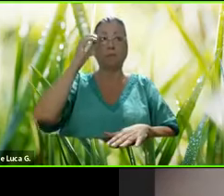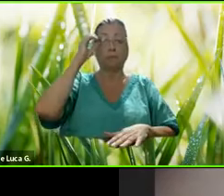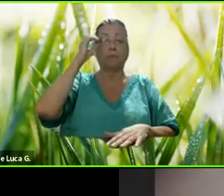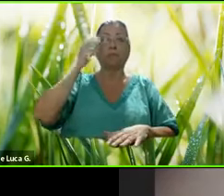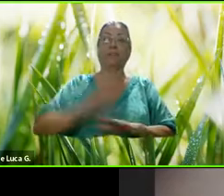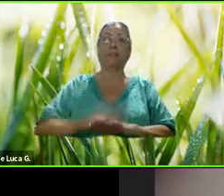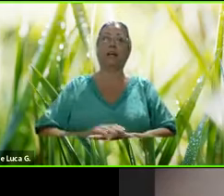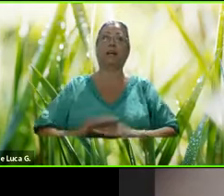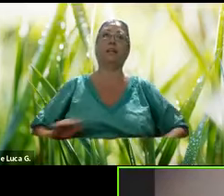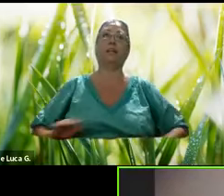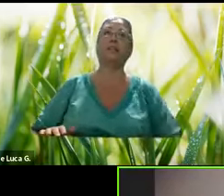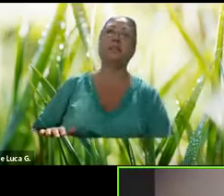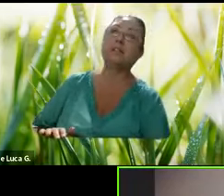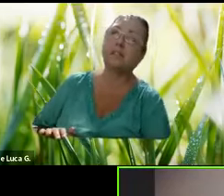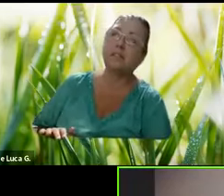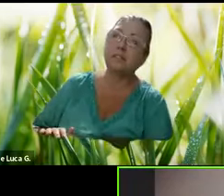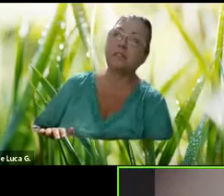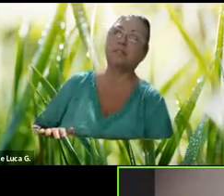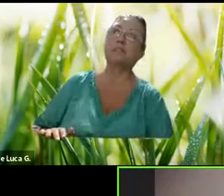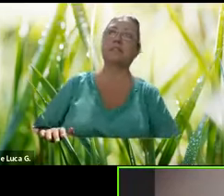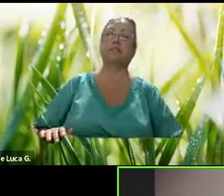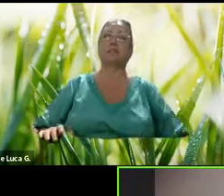bellissimo. Una volta